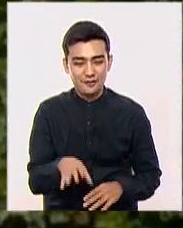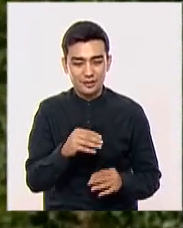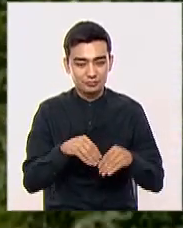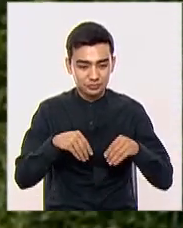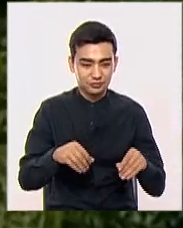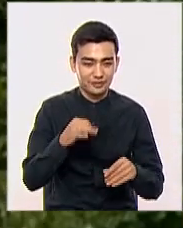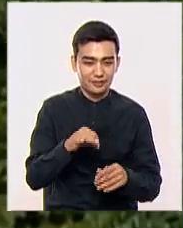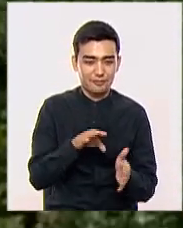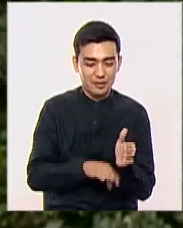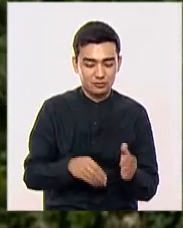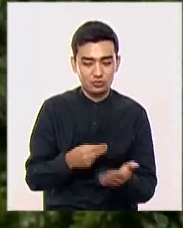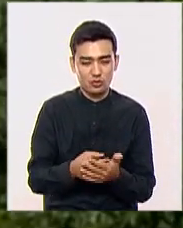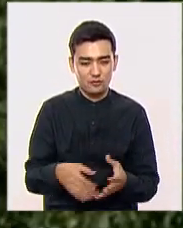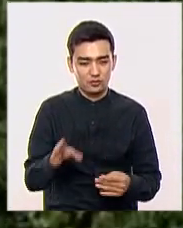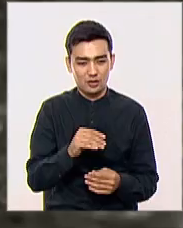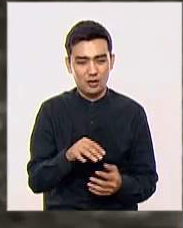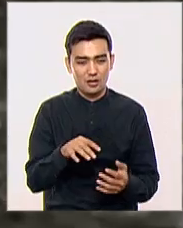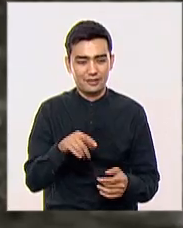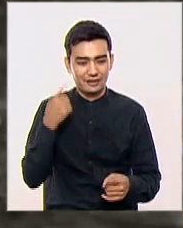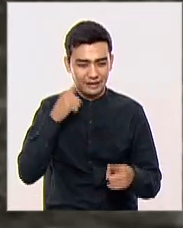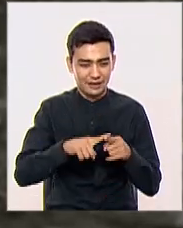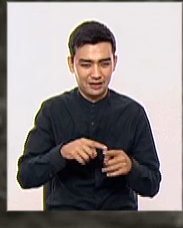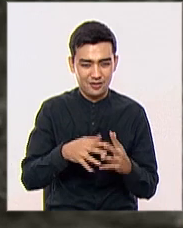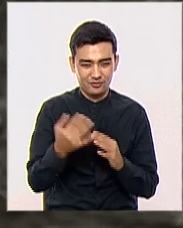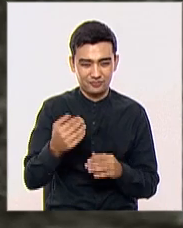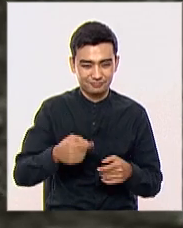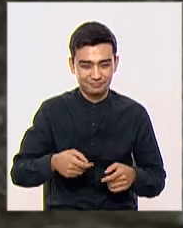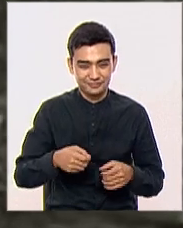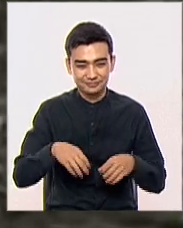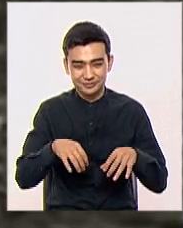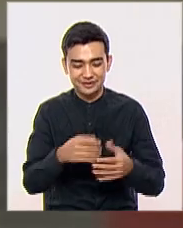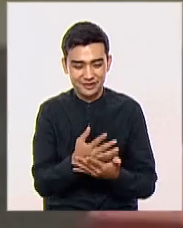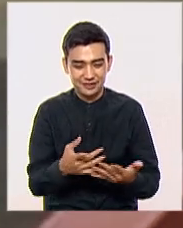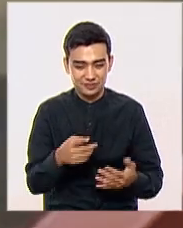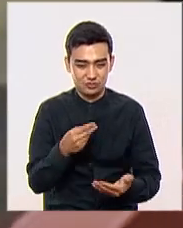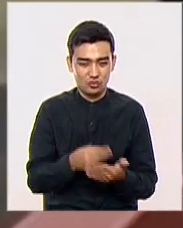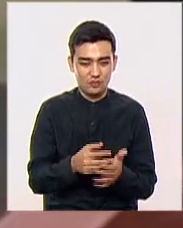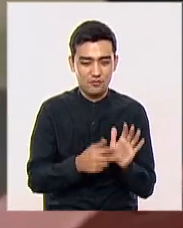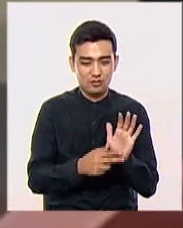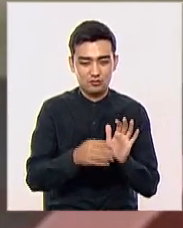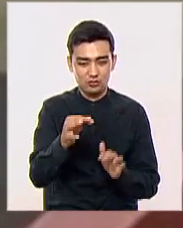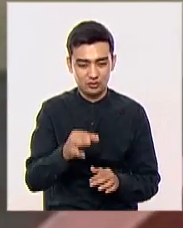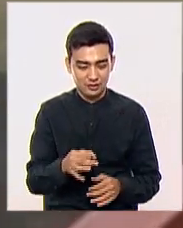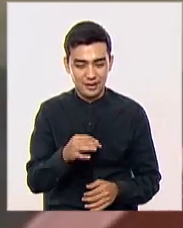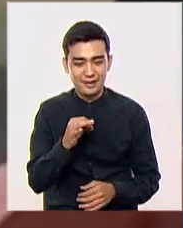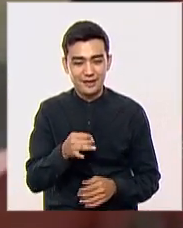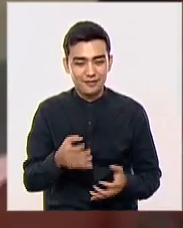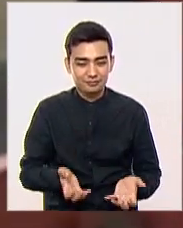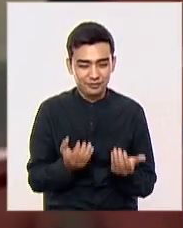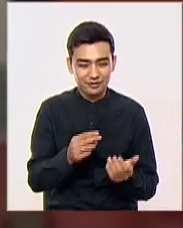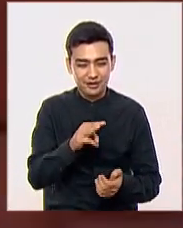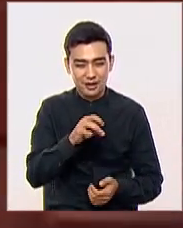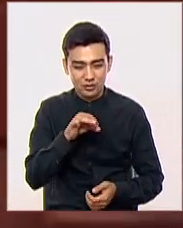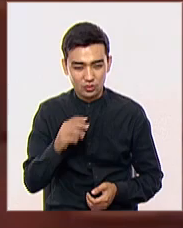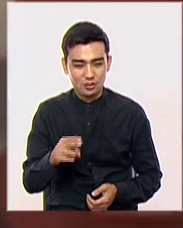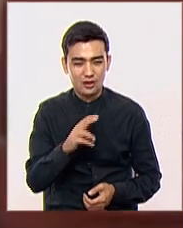и пестицидов подорожала и сельхозтехника, изношенность которой составляет порядка 80%. А цены на тракторы и комбайны